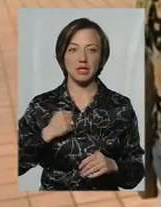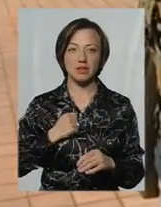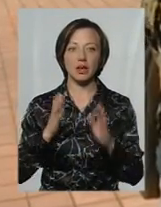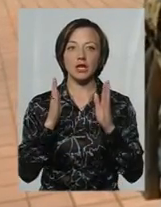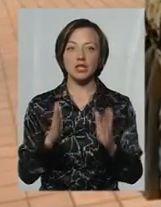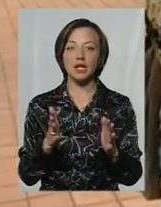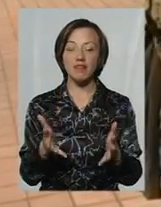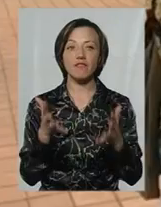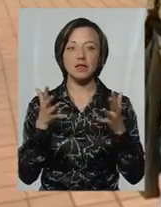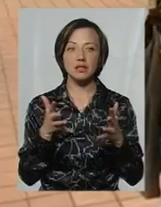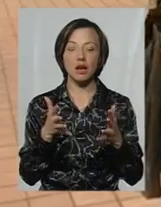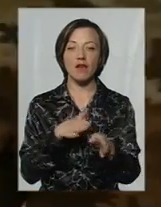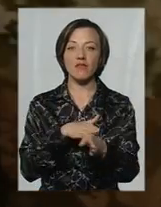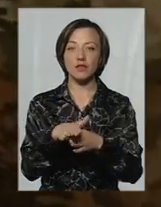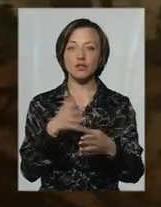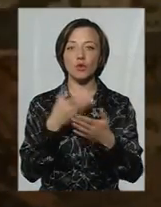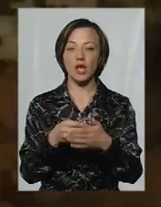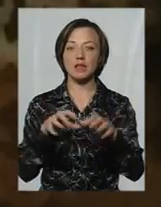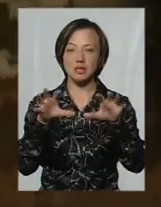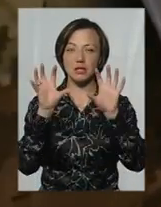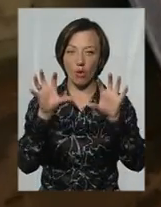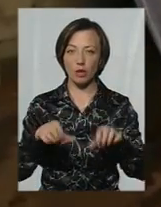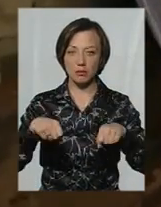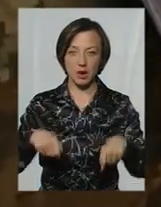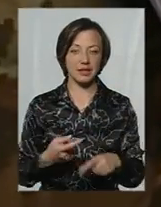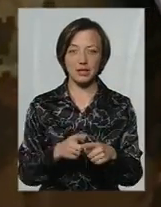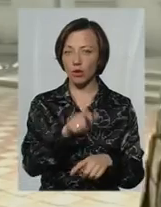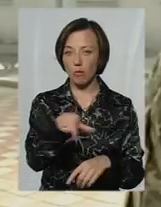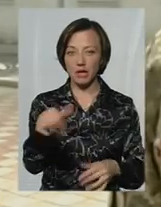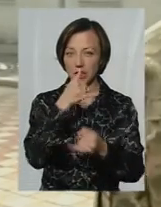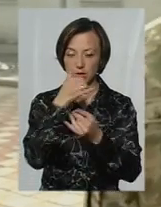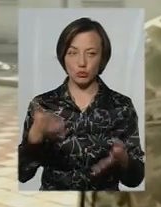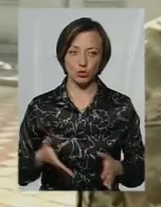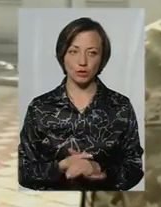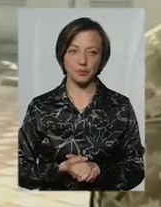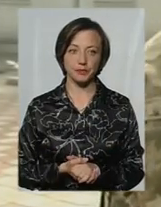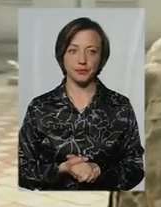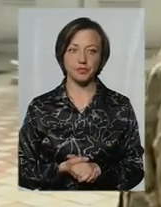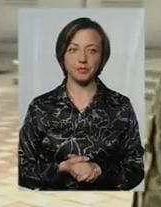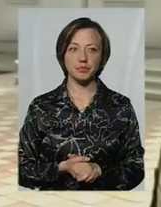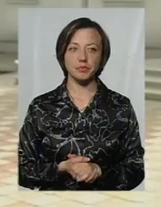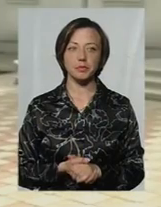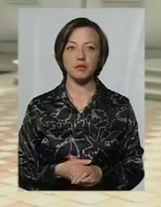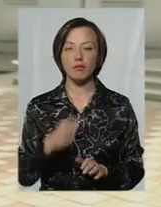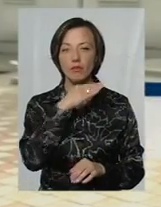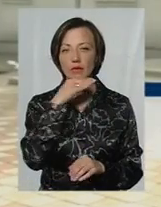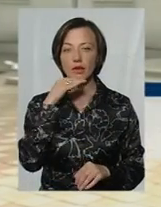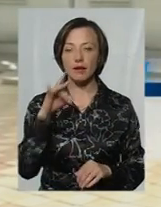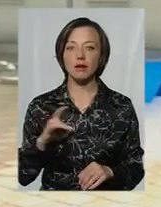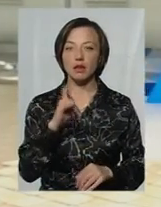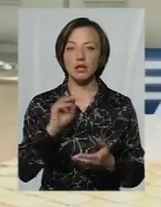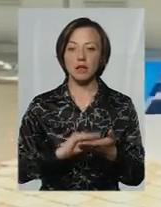тільки виявилося, реалізувати своє законне право ці громадяни не можуть. Неоднократно були написані заяви